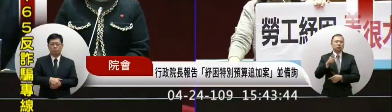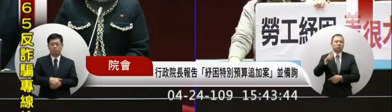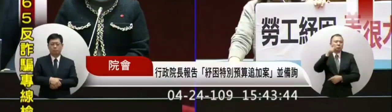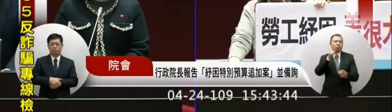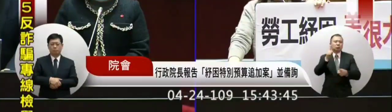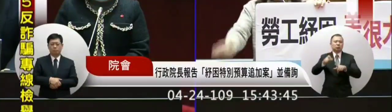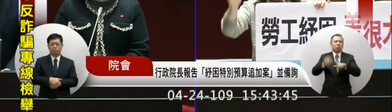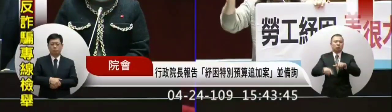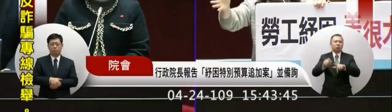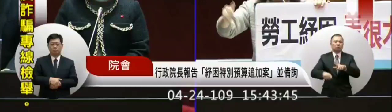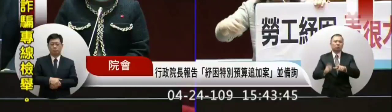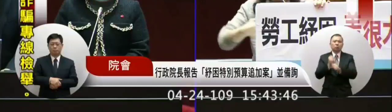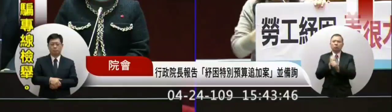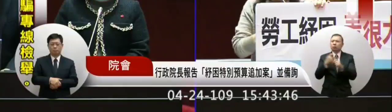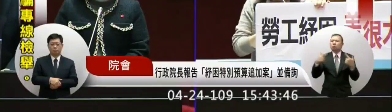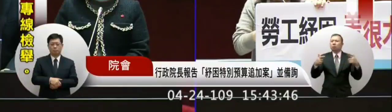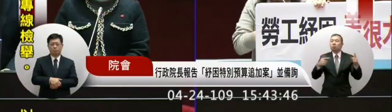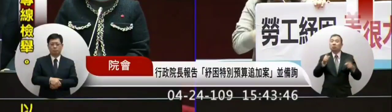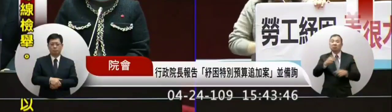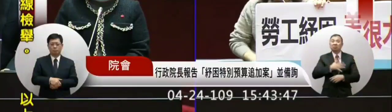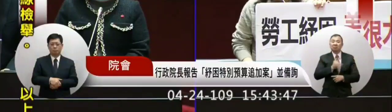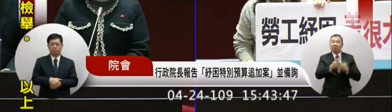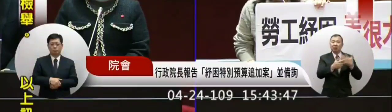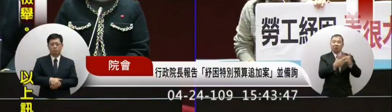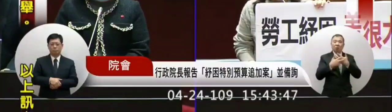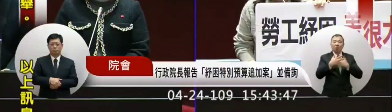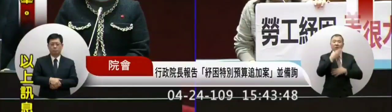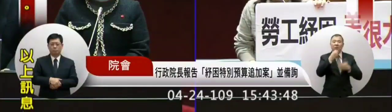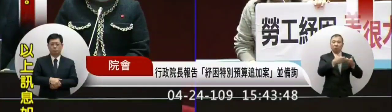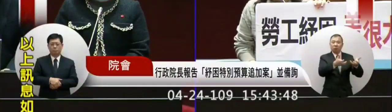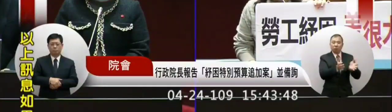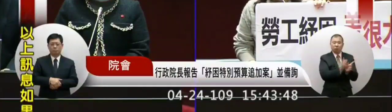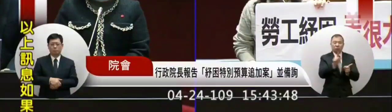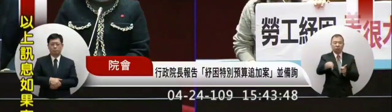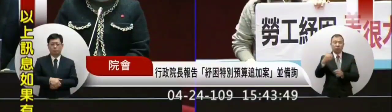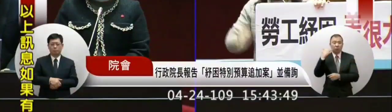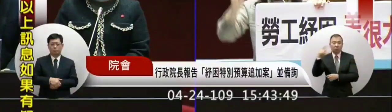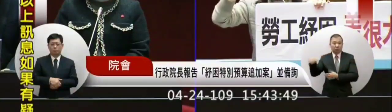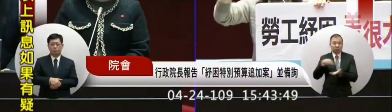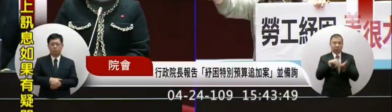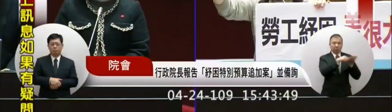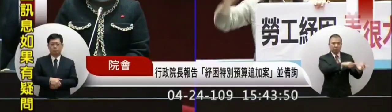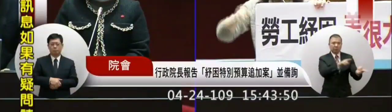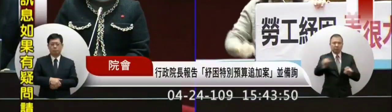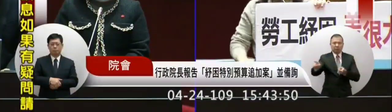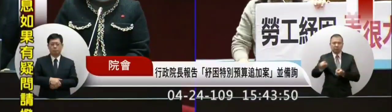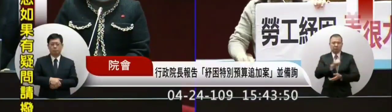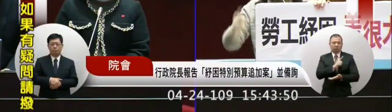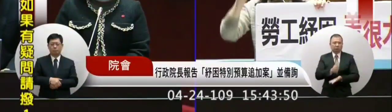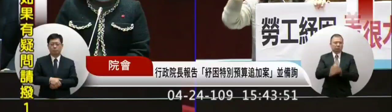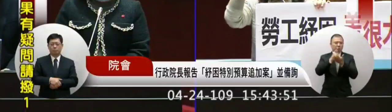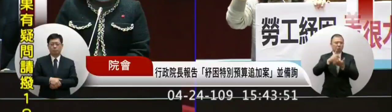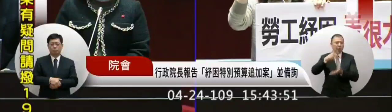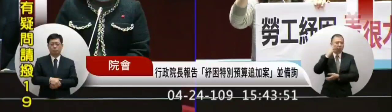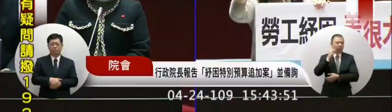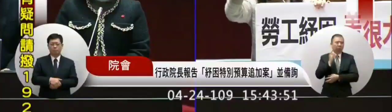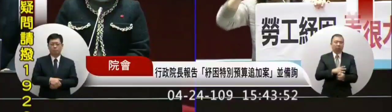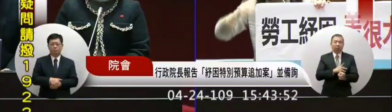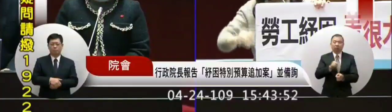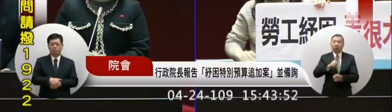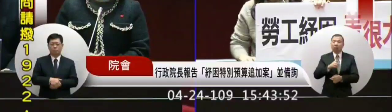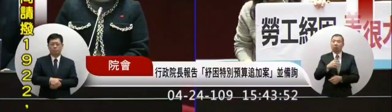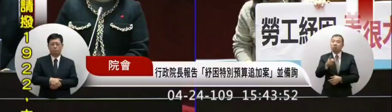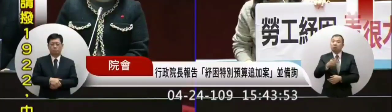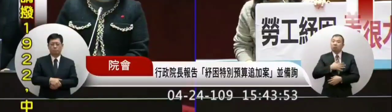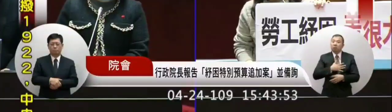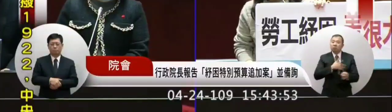福部，你知道卫福部对劳工那个尊严伤害是什么？对，走卫福部的意思是什么？而且院